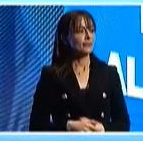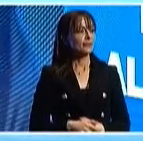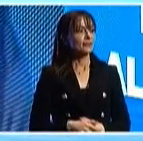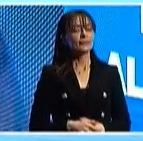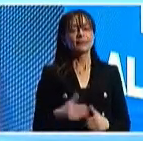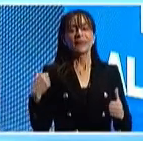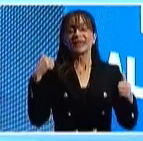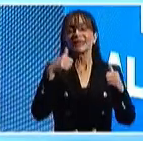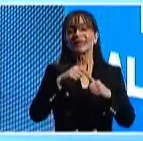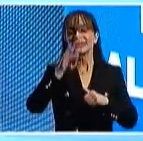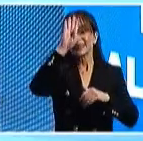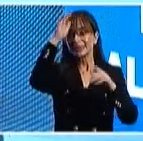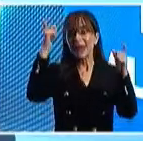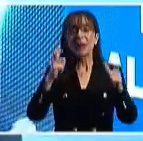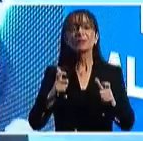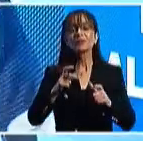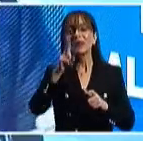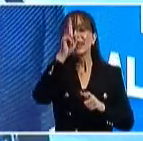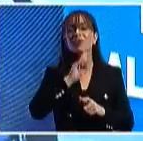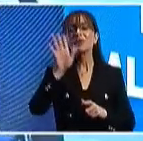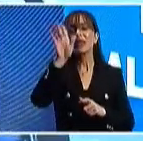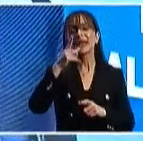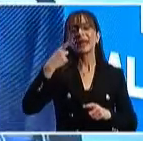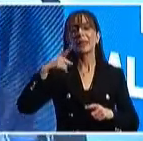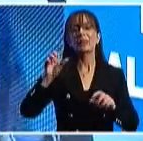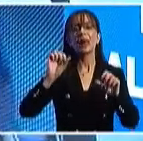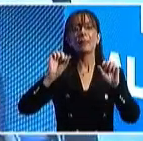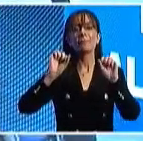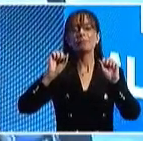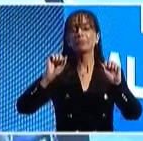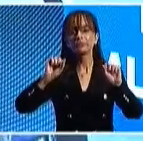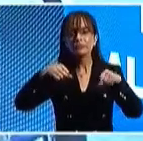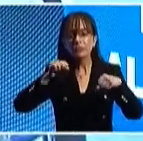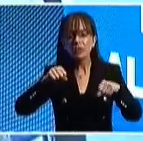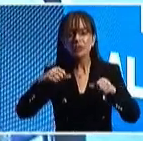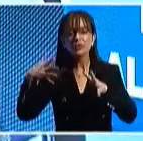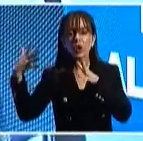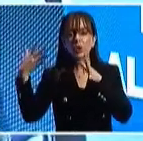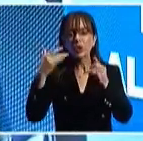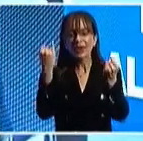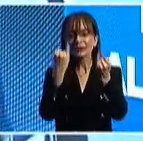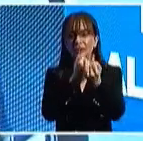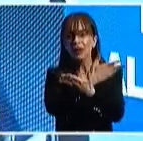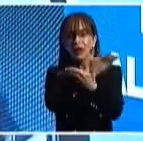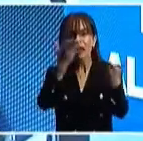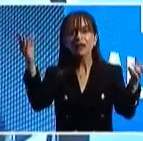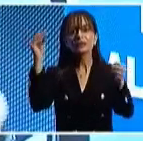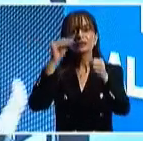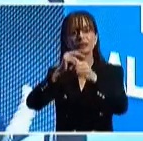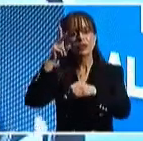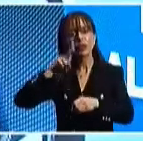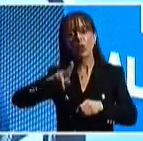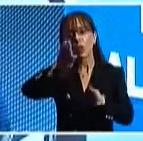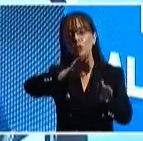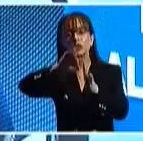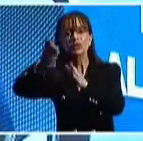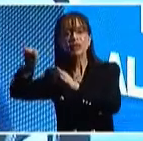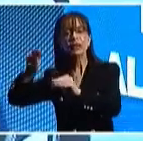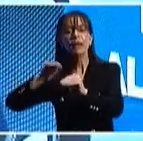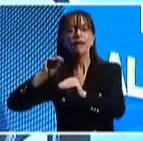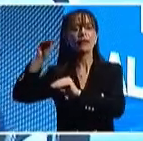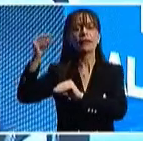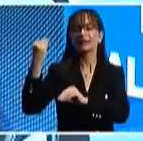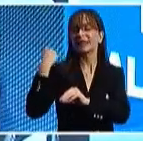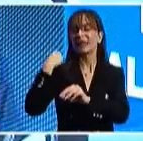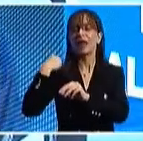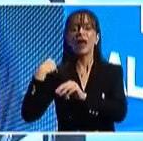yine 250 bin motokurye kardeşimiz için yol kenarlarında yeni cepler açacağız ve